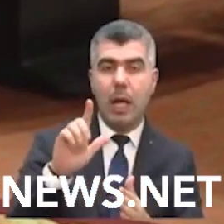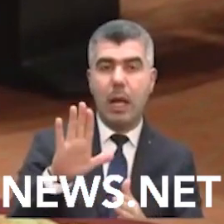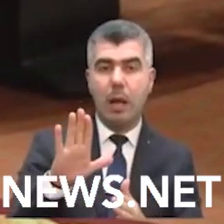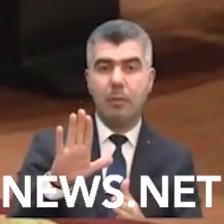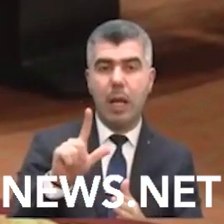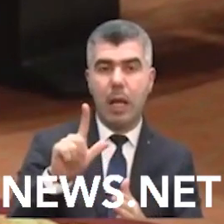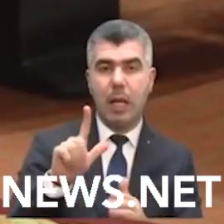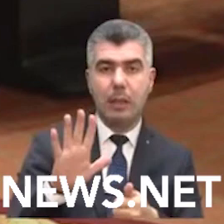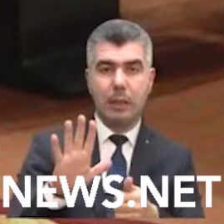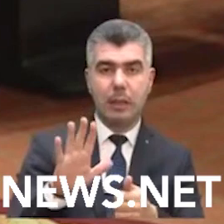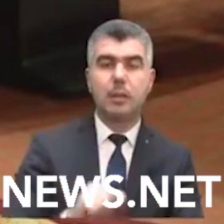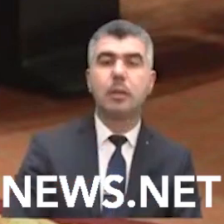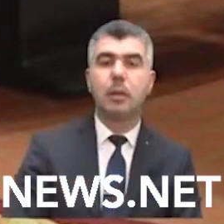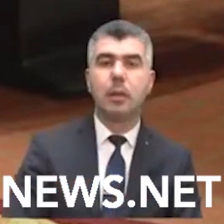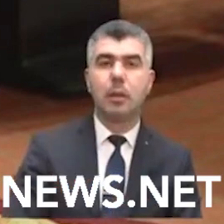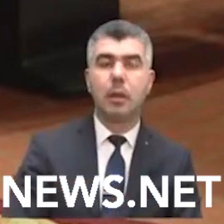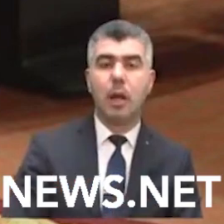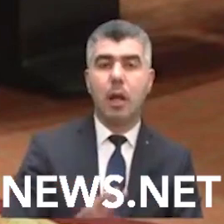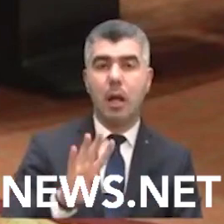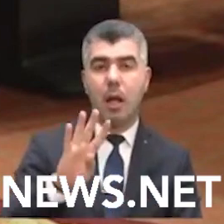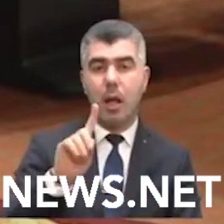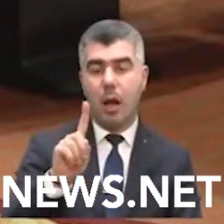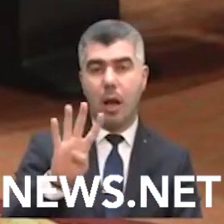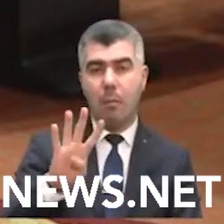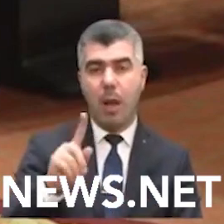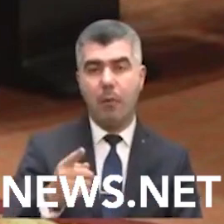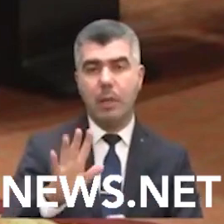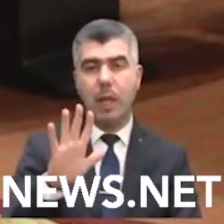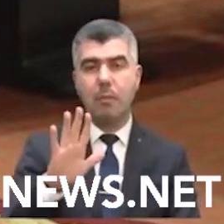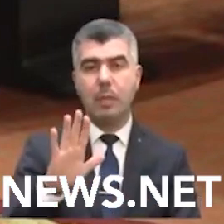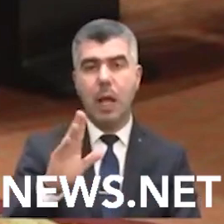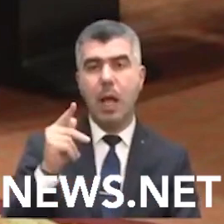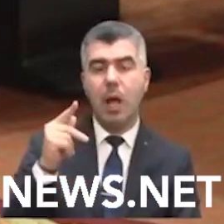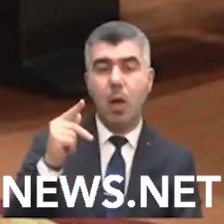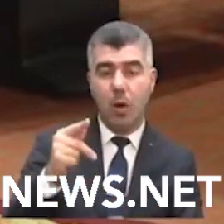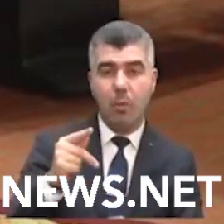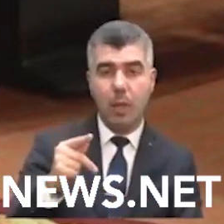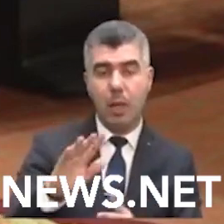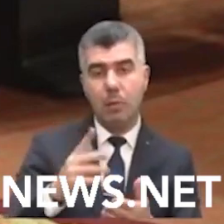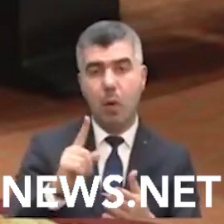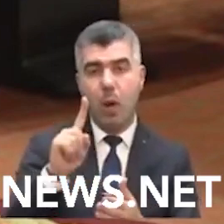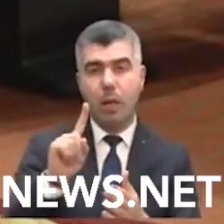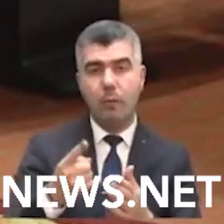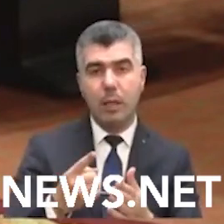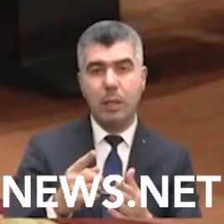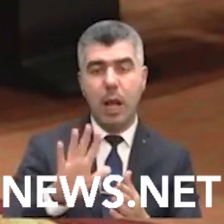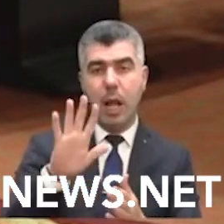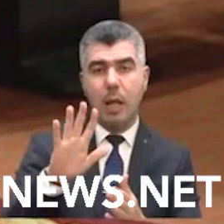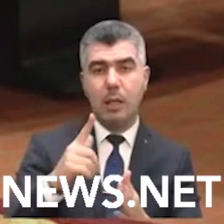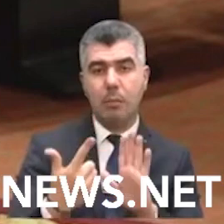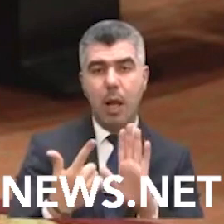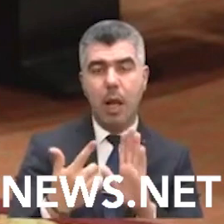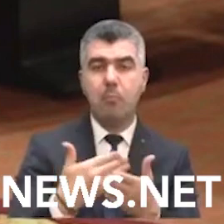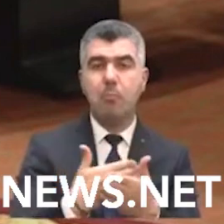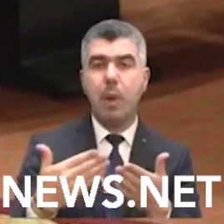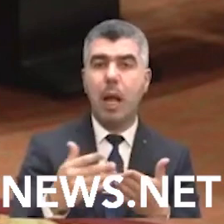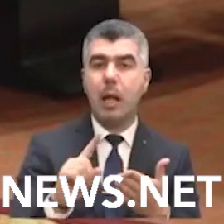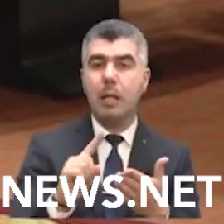طولهما 24.5 كيلومتر بكلفة مالية تقدر ب 1.7 مليار